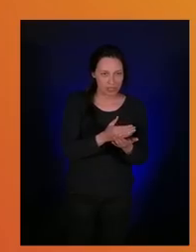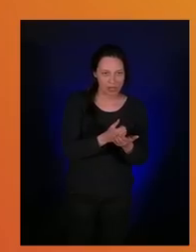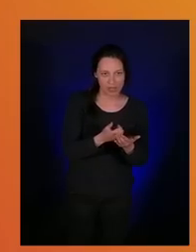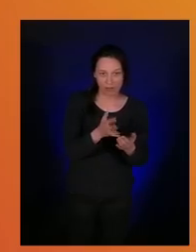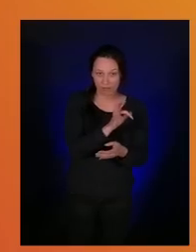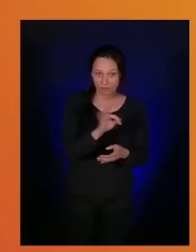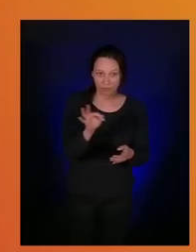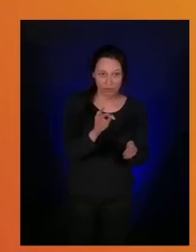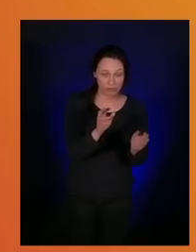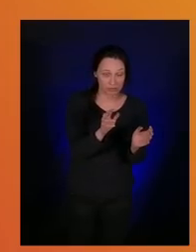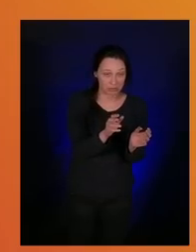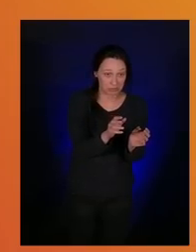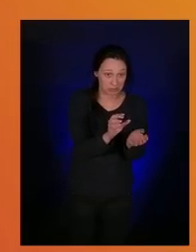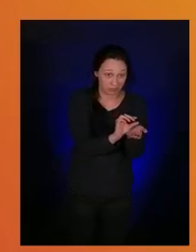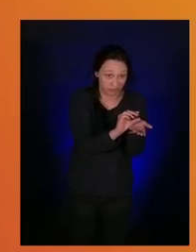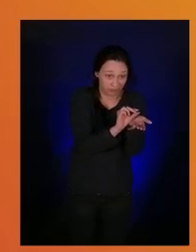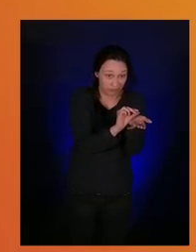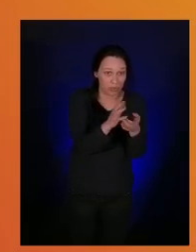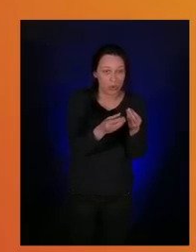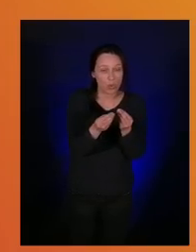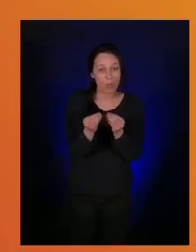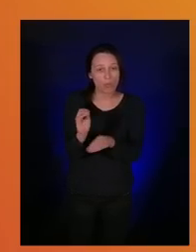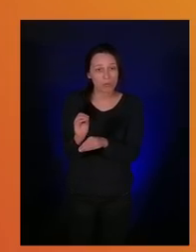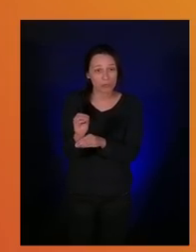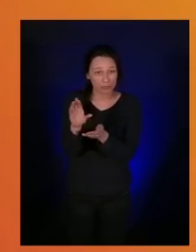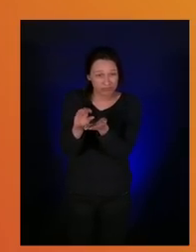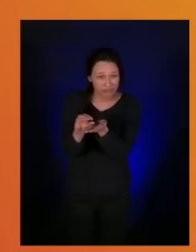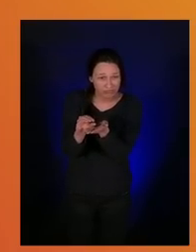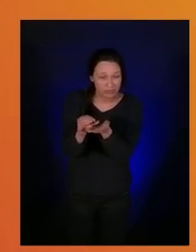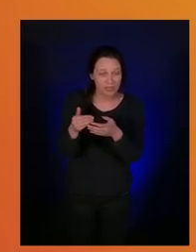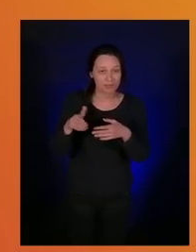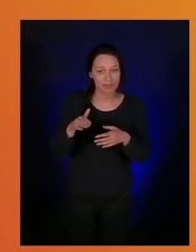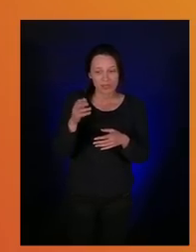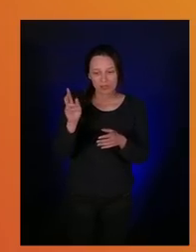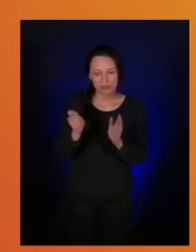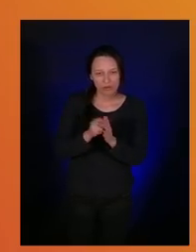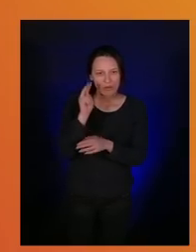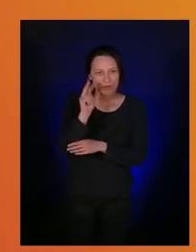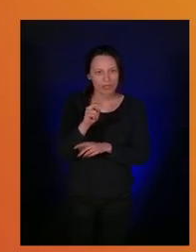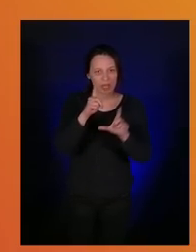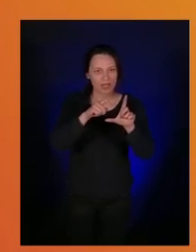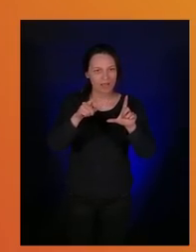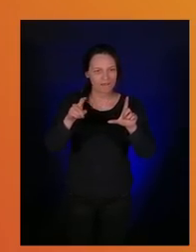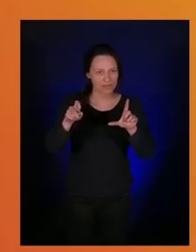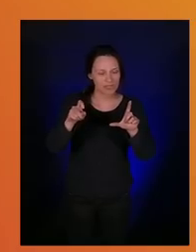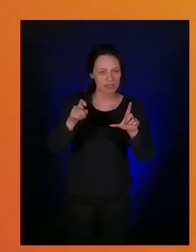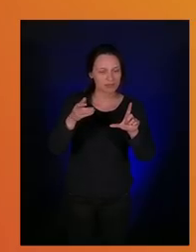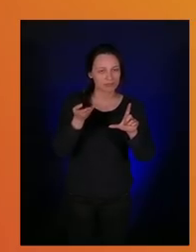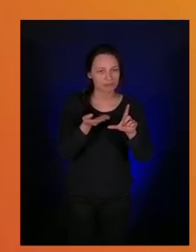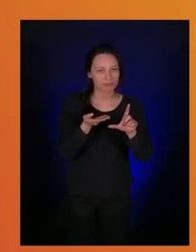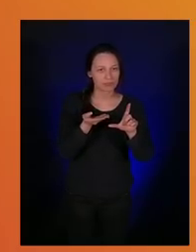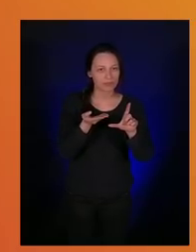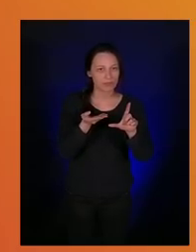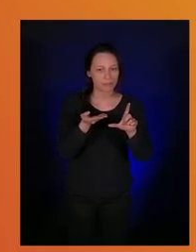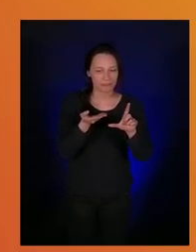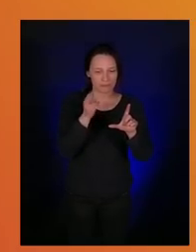soient très basses en France. Et quand on regarde le graphique qui est dans le document confédéral pour le 53e, je me dis qu'un montant moyen de